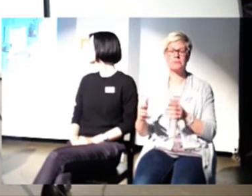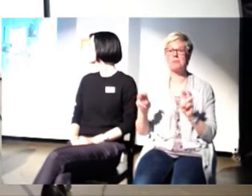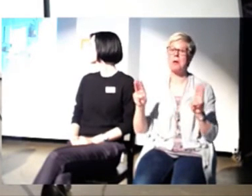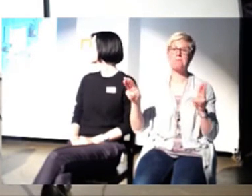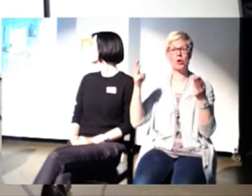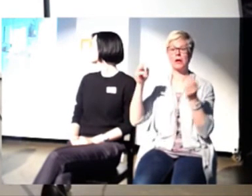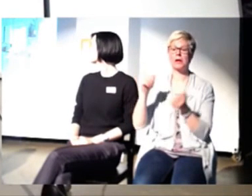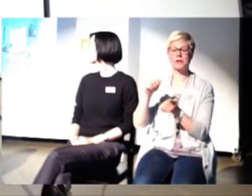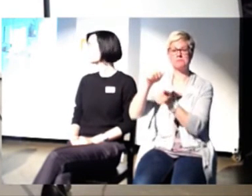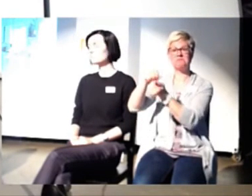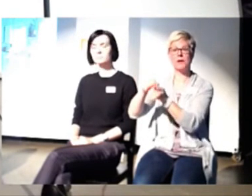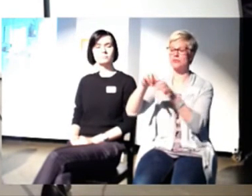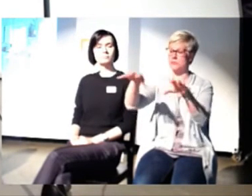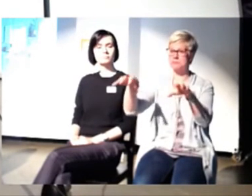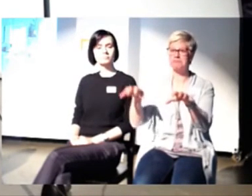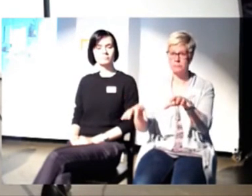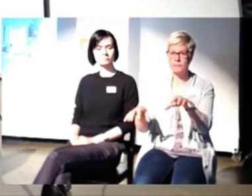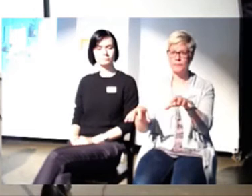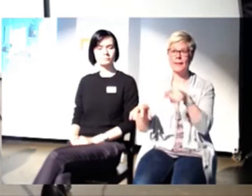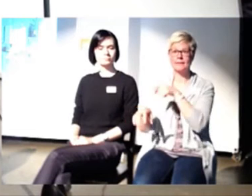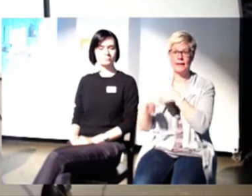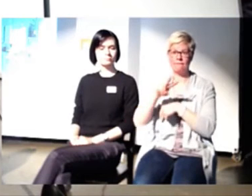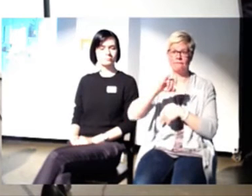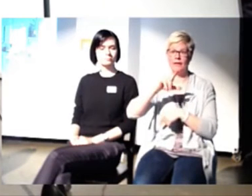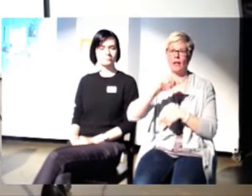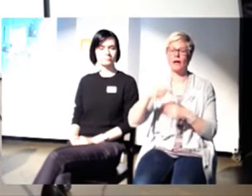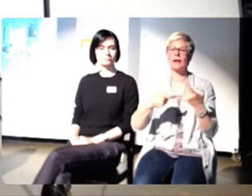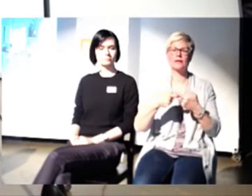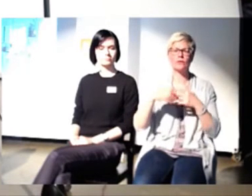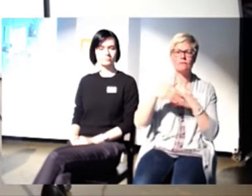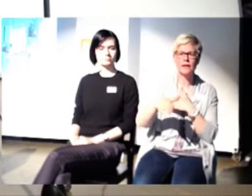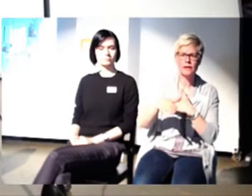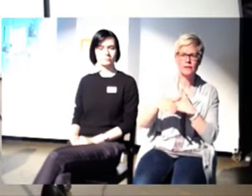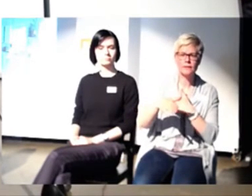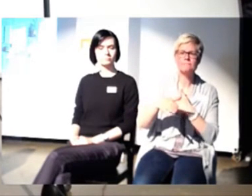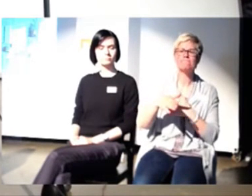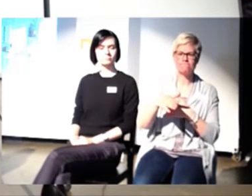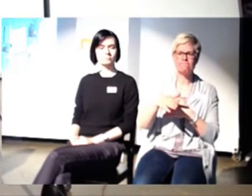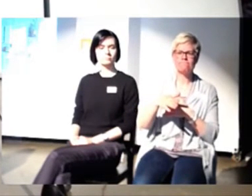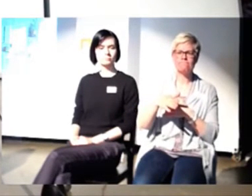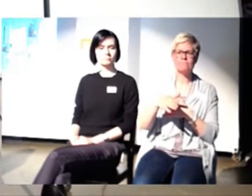varusteet. Ja Snäcksundista voin sanoa sen verran vielä, että ilmeisesti nyt vaikuttaa siltä, että